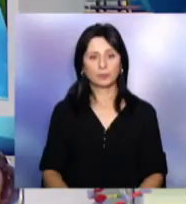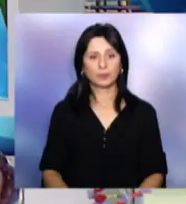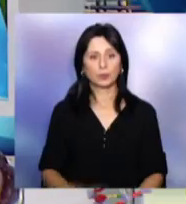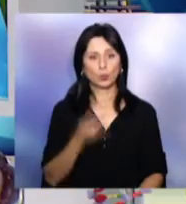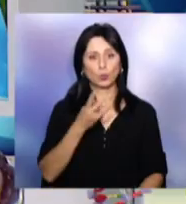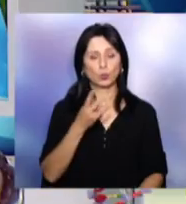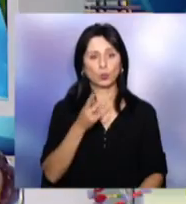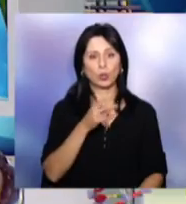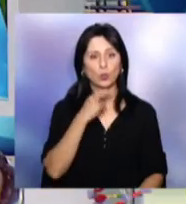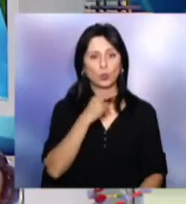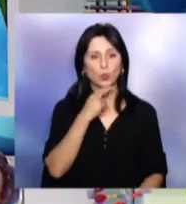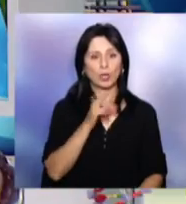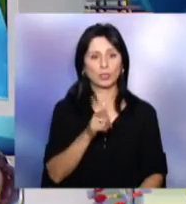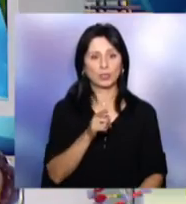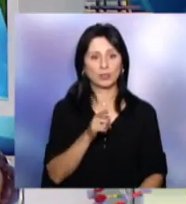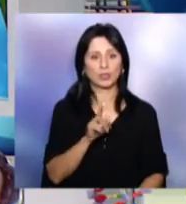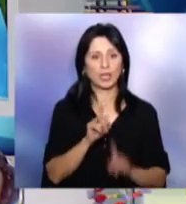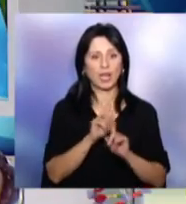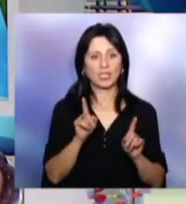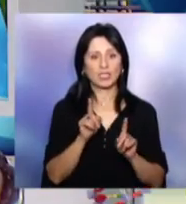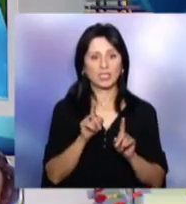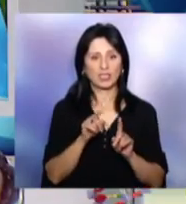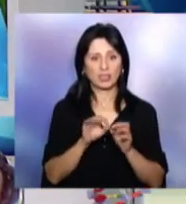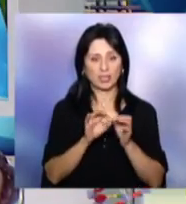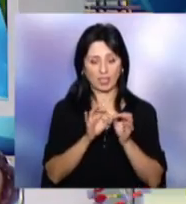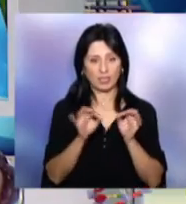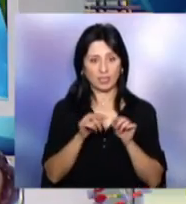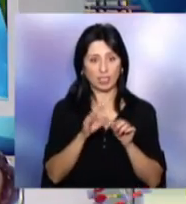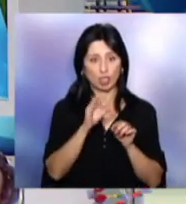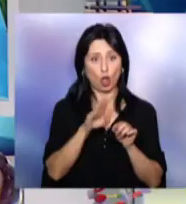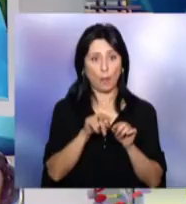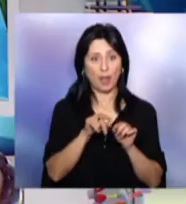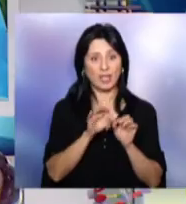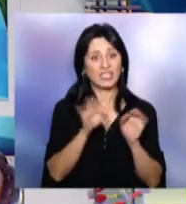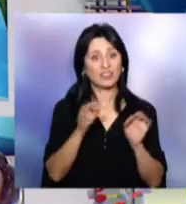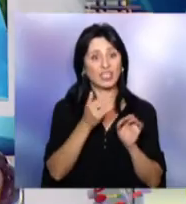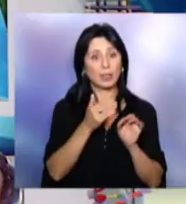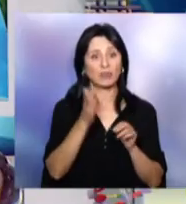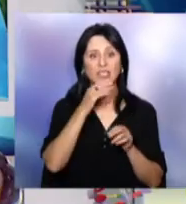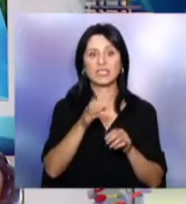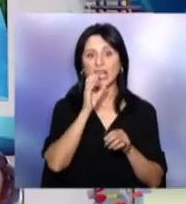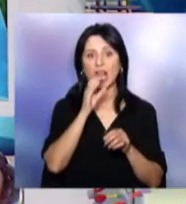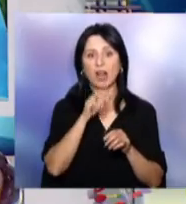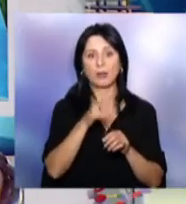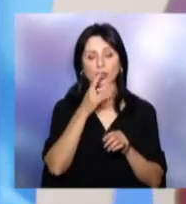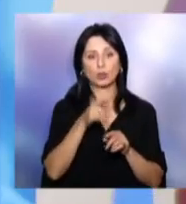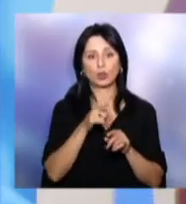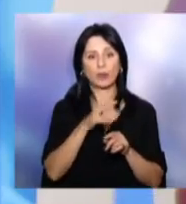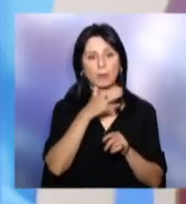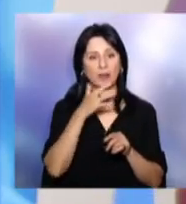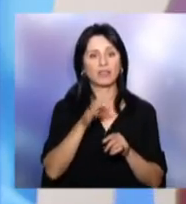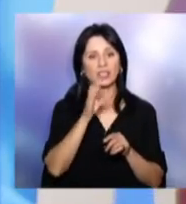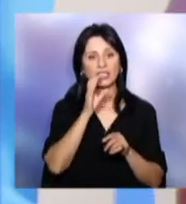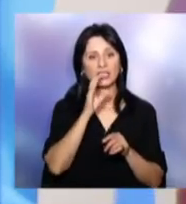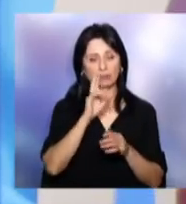ამავე დროს უნდა მიაქციოს ყურადღება განსაკუთრებით წვრილი-ნაწლავის სტომის დროს წყლის მიღებას, რადგან ამ დროს ბევრ